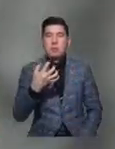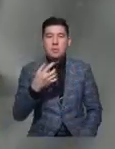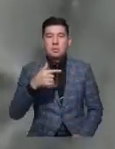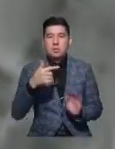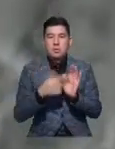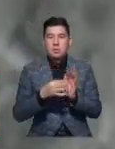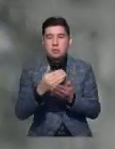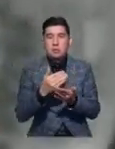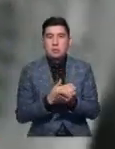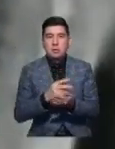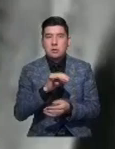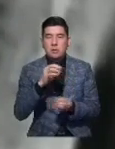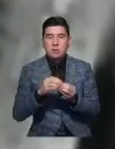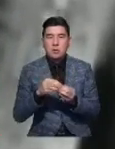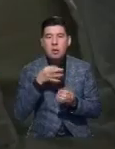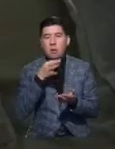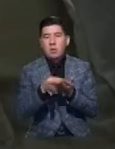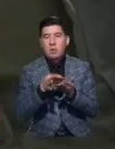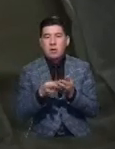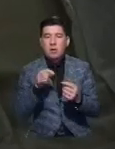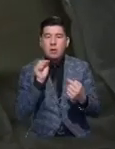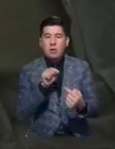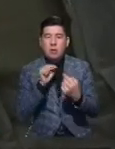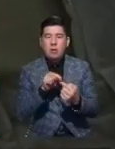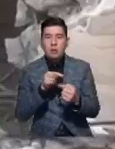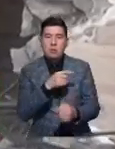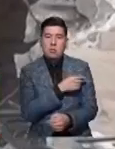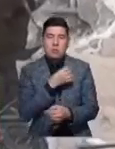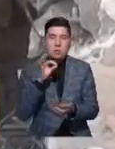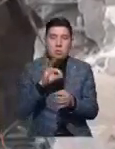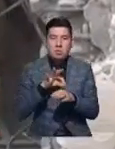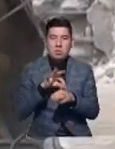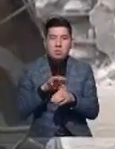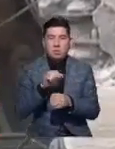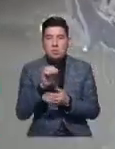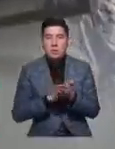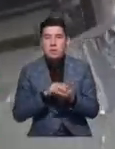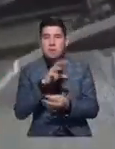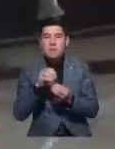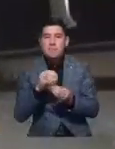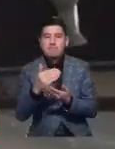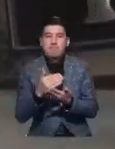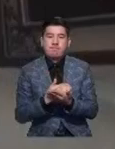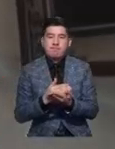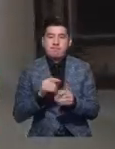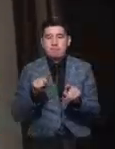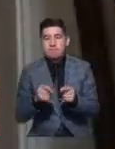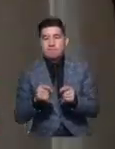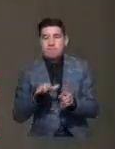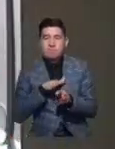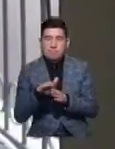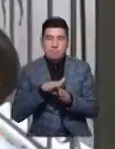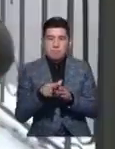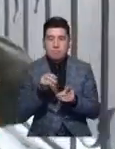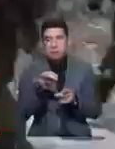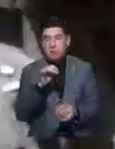В Human Rights Watch заявили, что атаки Израиля на больницы и персонал должны расследоваться как военные преступления. Почти полная игнорирование